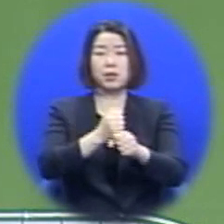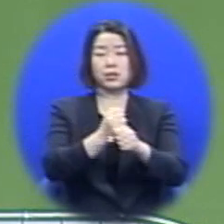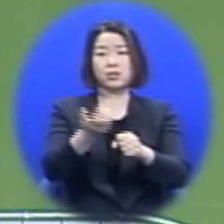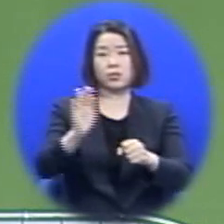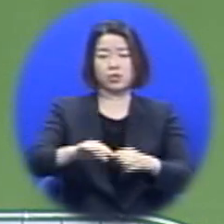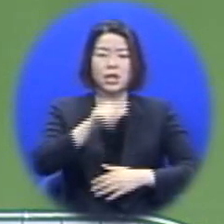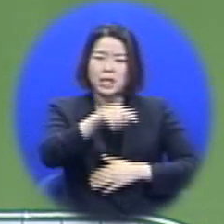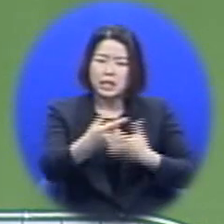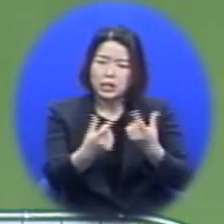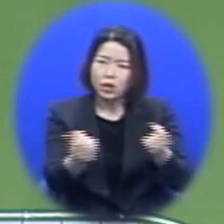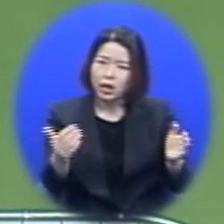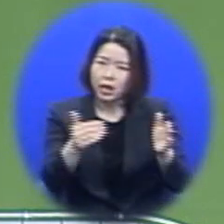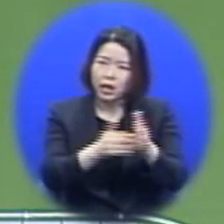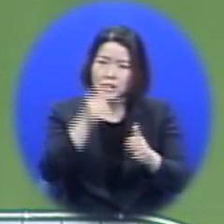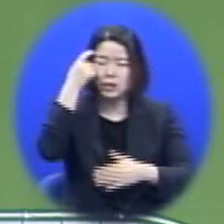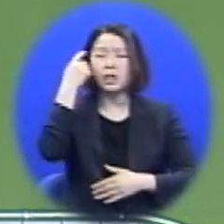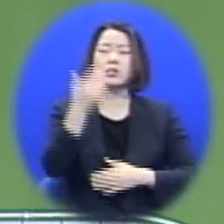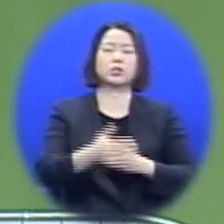이렇게까지라니요.